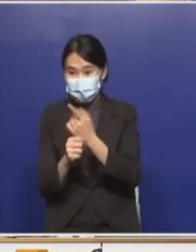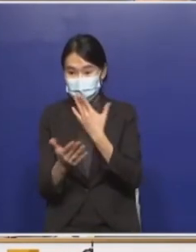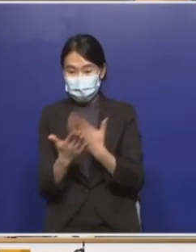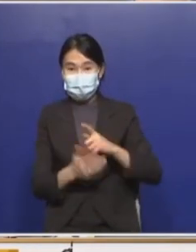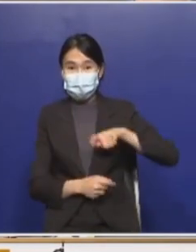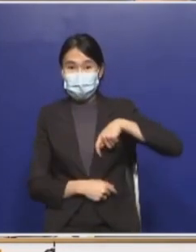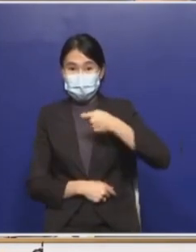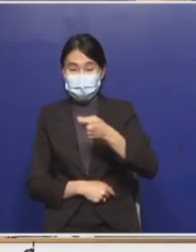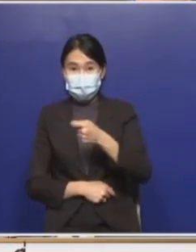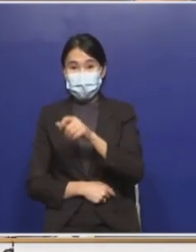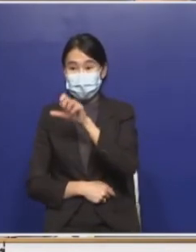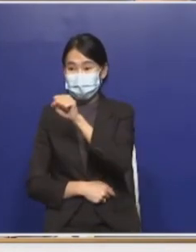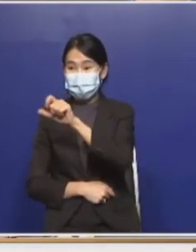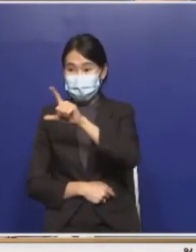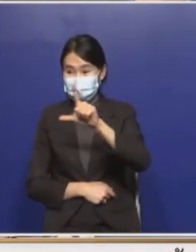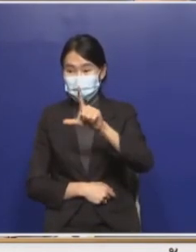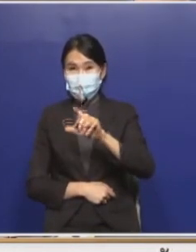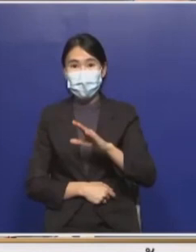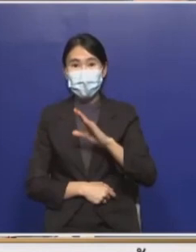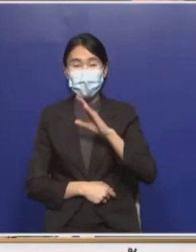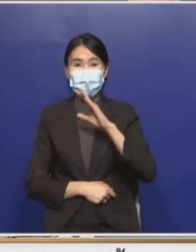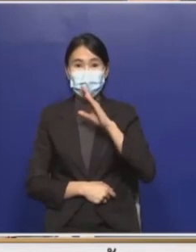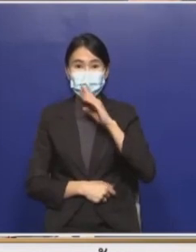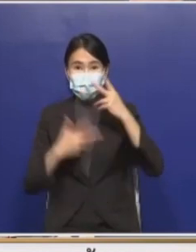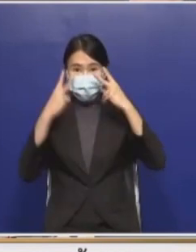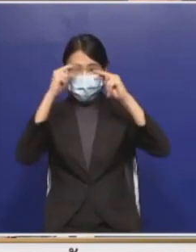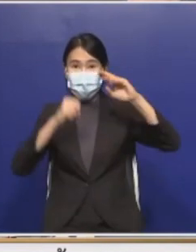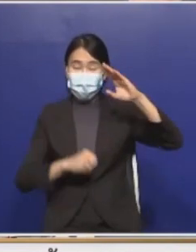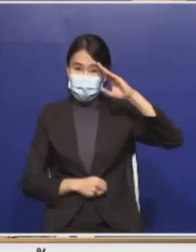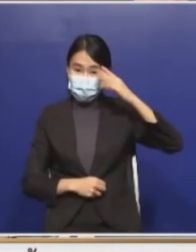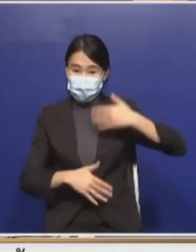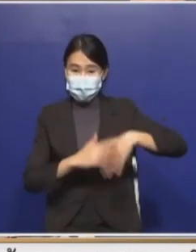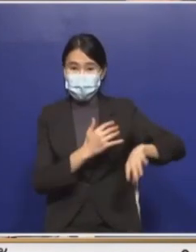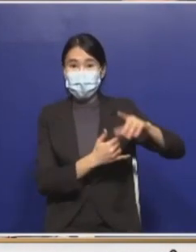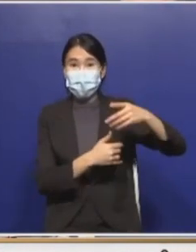ท่านประยุทธ์ไปเกิดใหม่ก็ยังใช้ไม่หมด